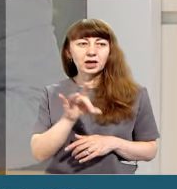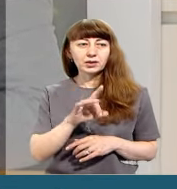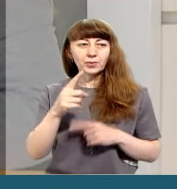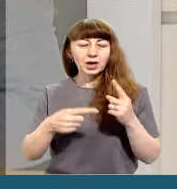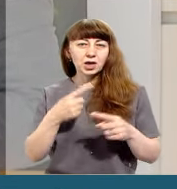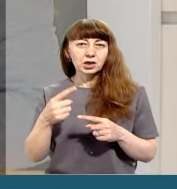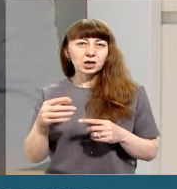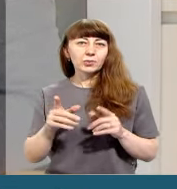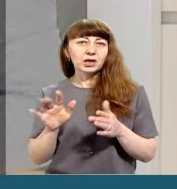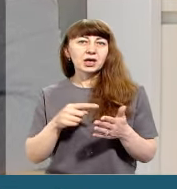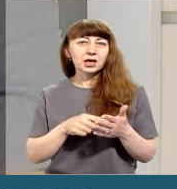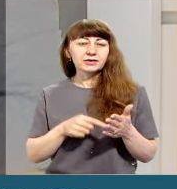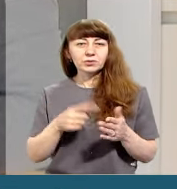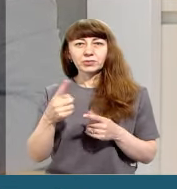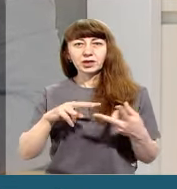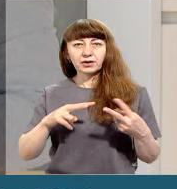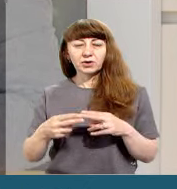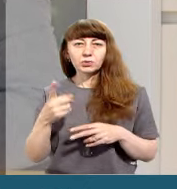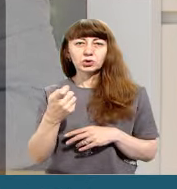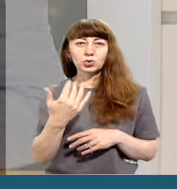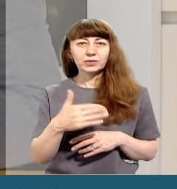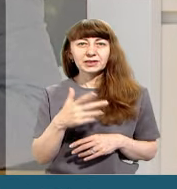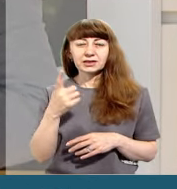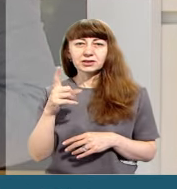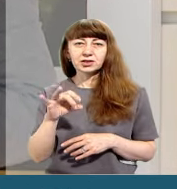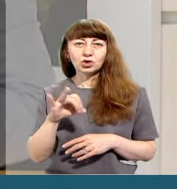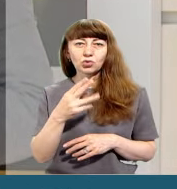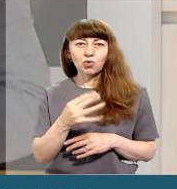последующем переформированной в 150-ю стрелковую